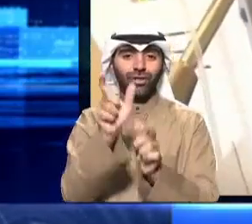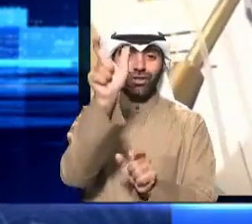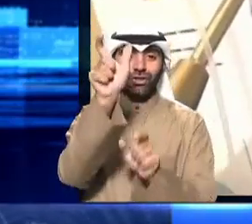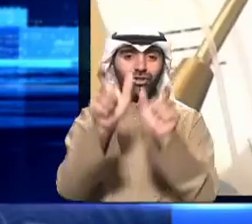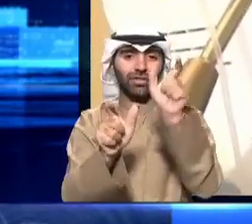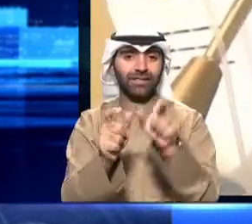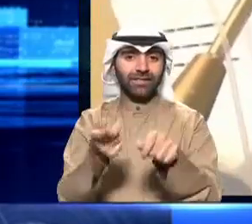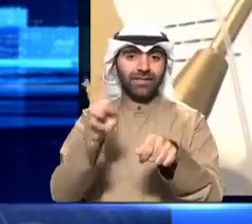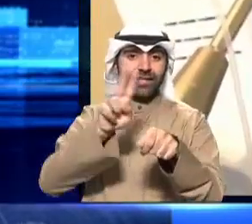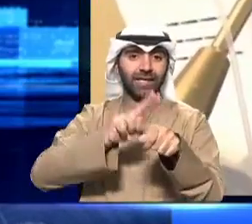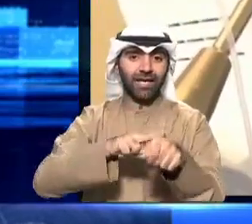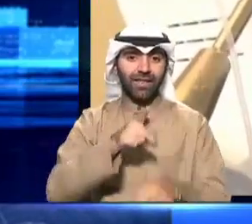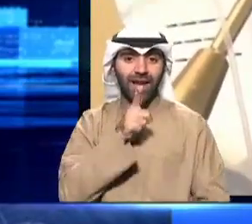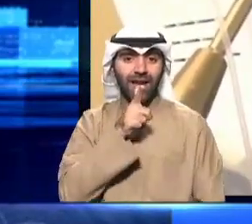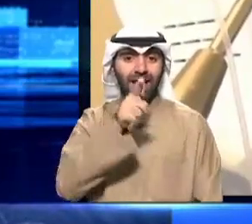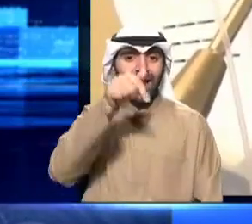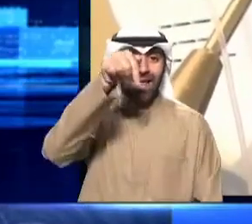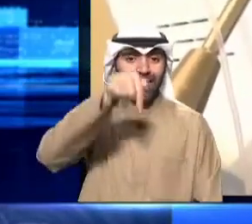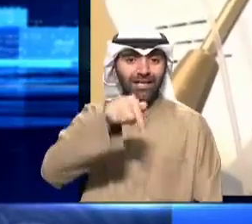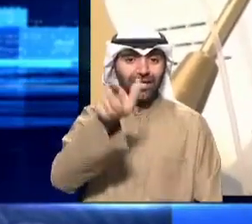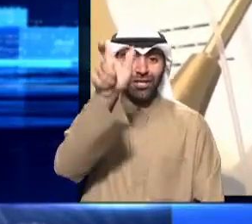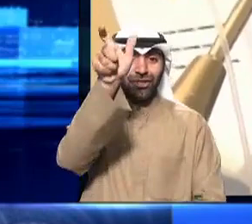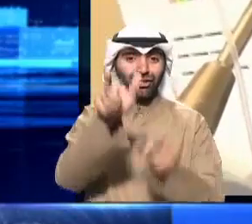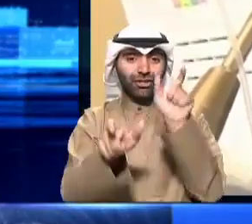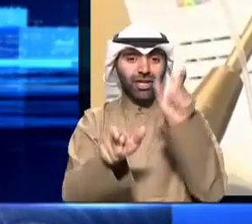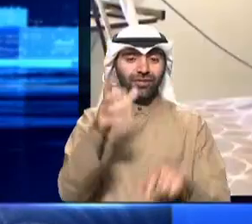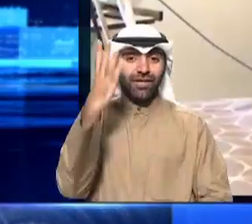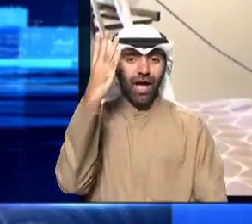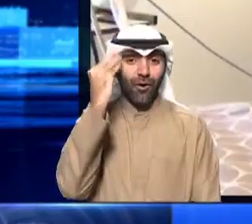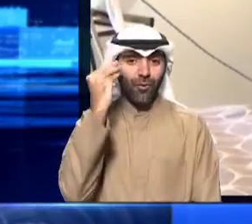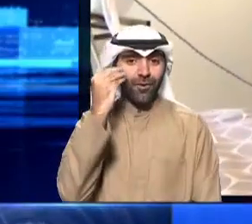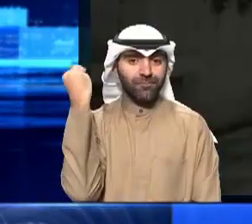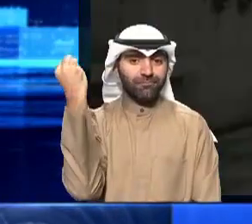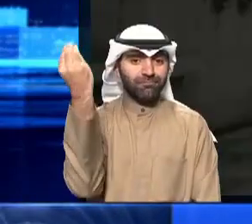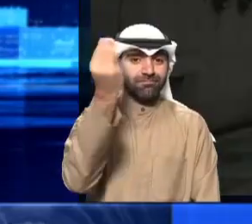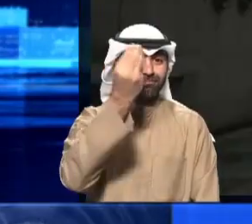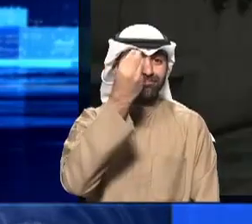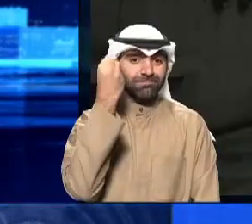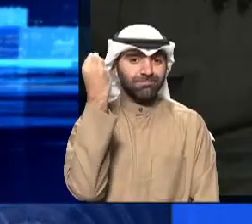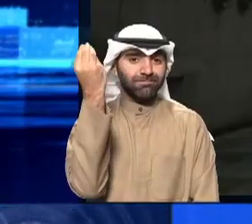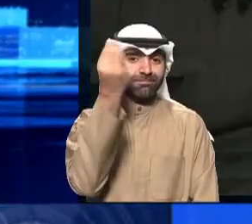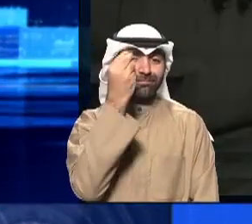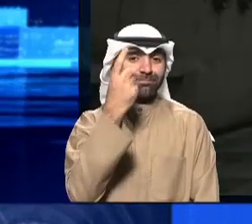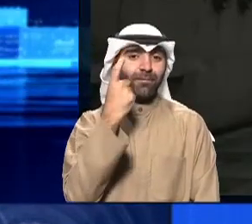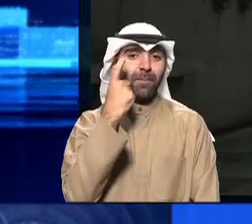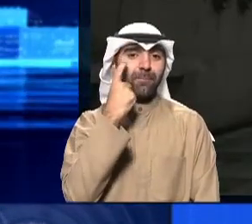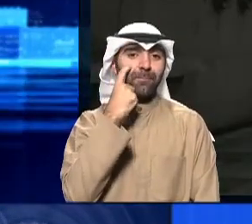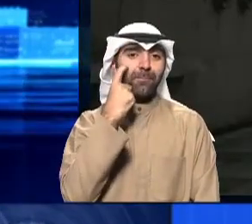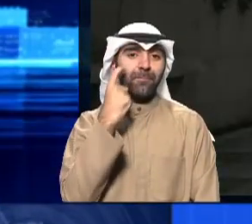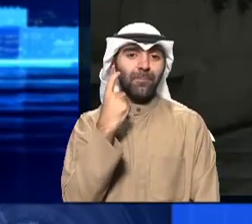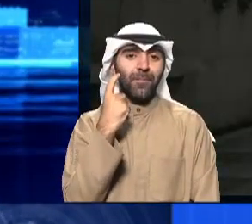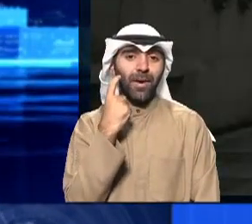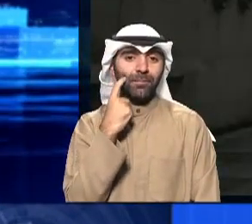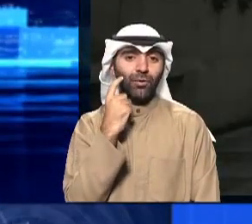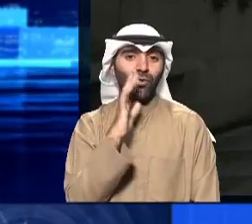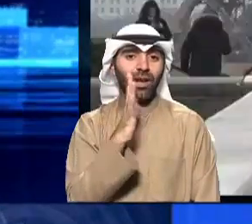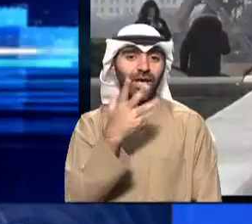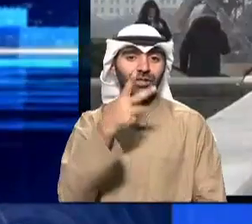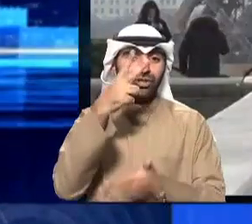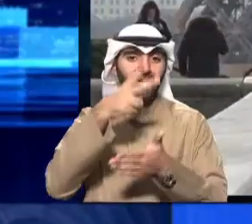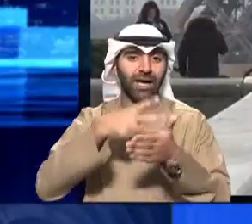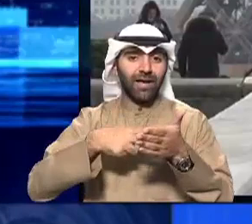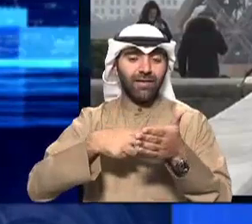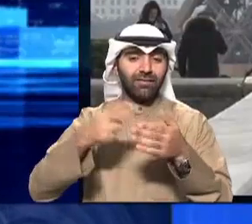خاصة من المناطق التي تشهد هذا الارتفاع إلى المناطق التي تعرف أقل انتشار